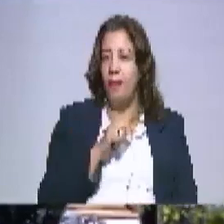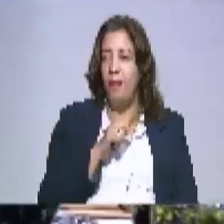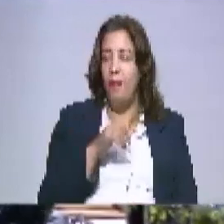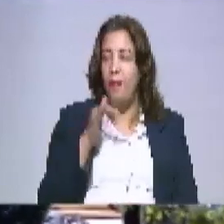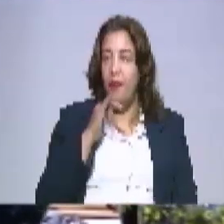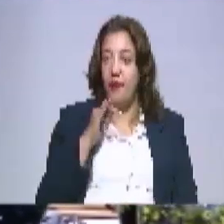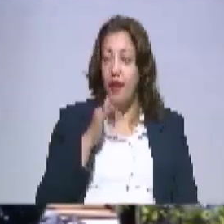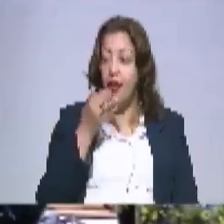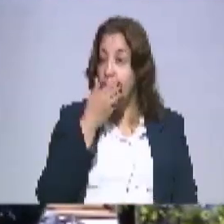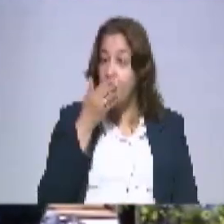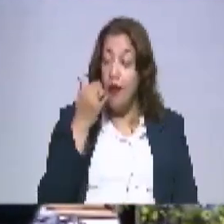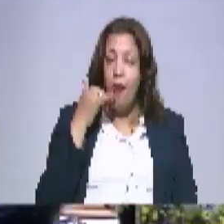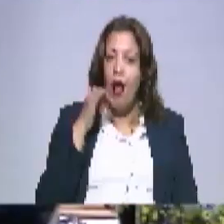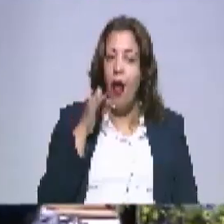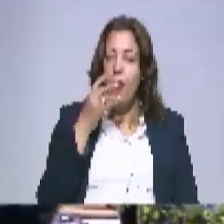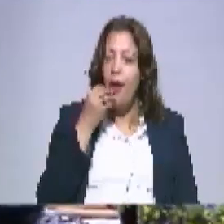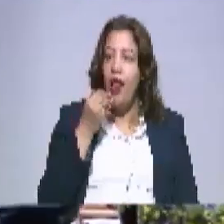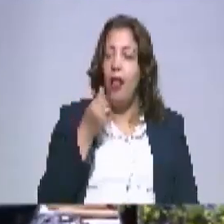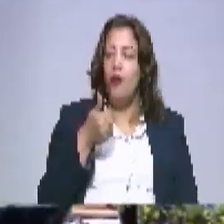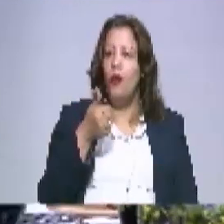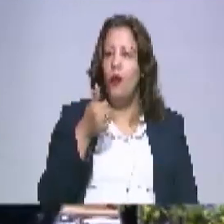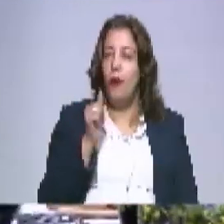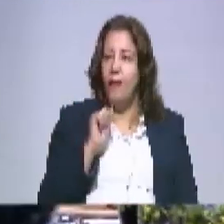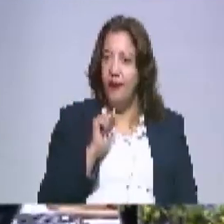دايما الصيام بيحب الحكايه دي.